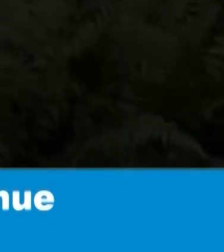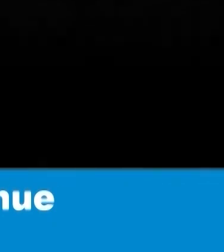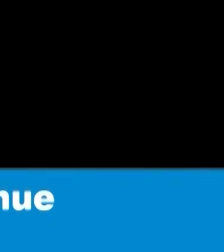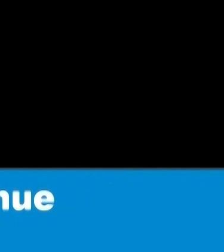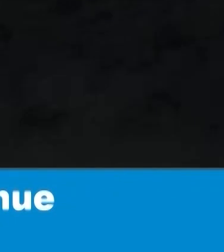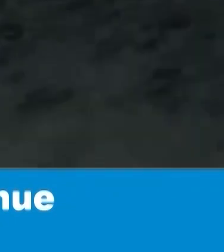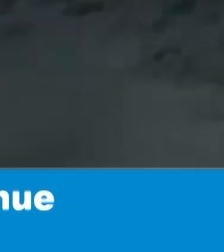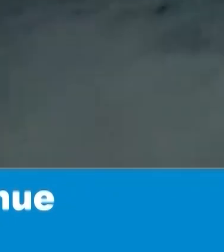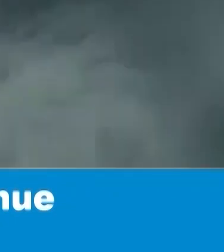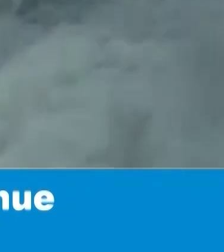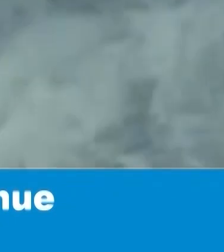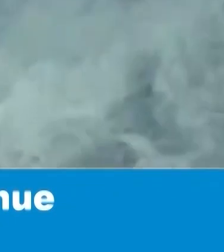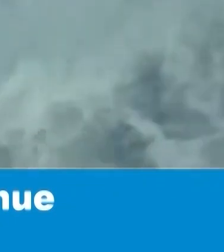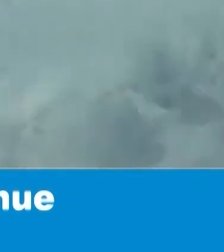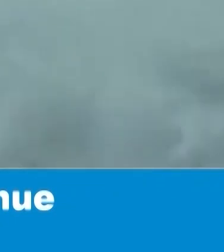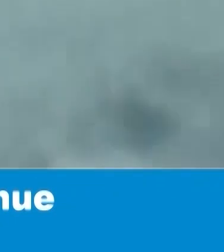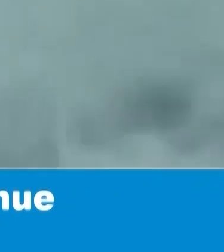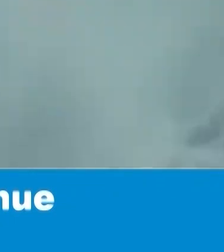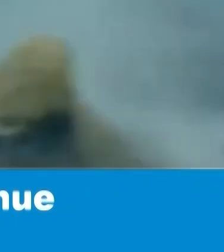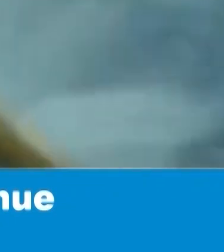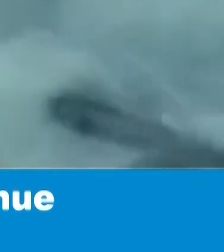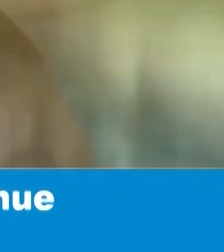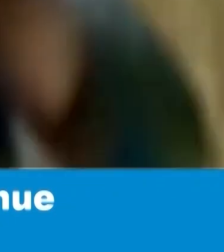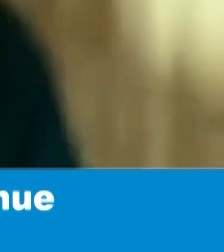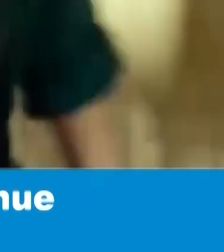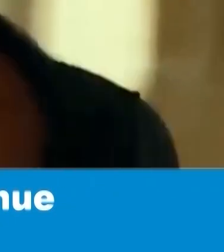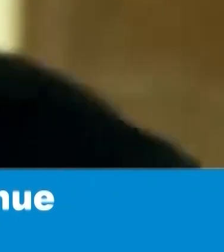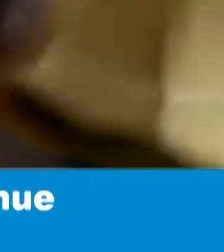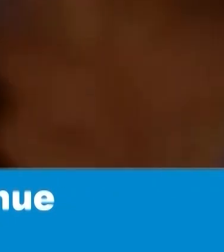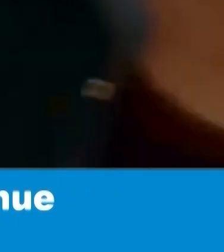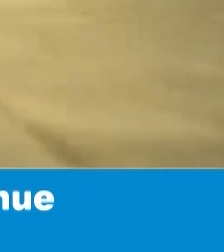Humans and dinosaurs can't coexist.